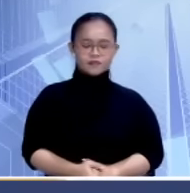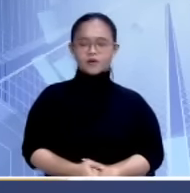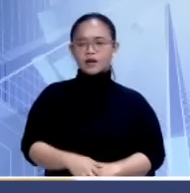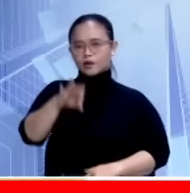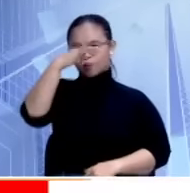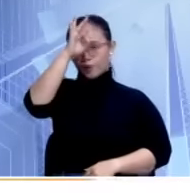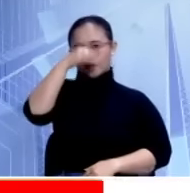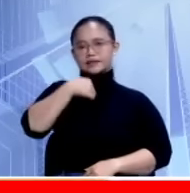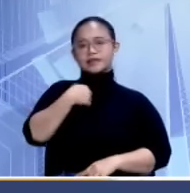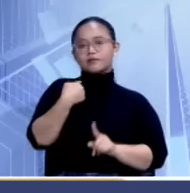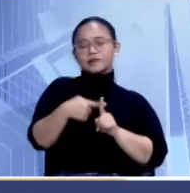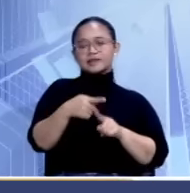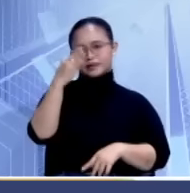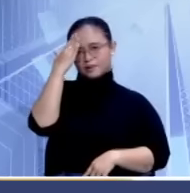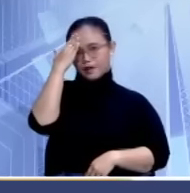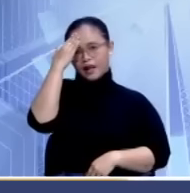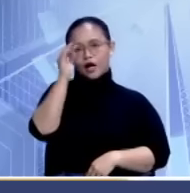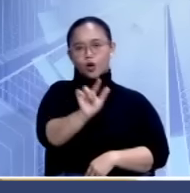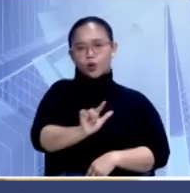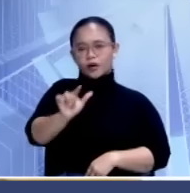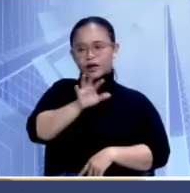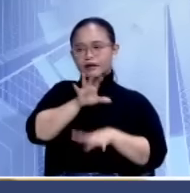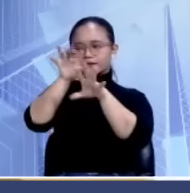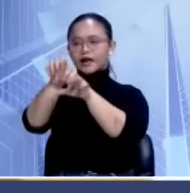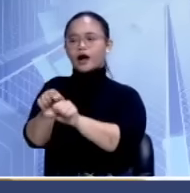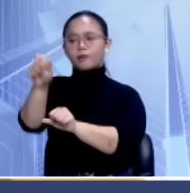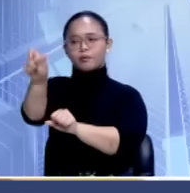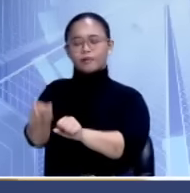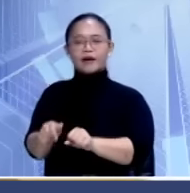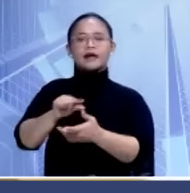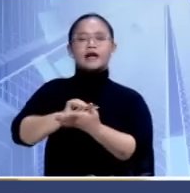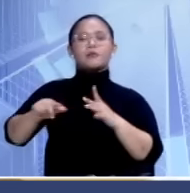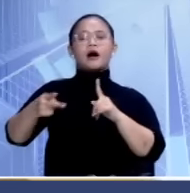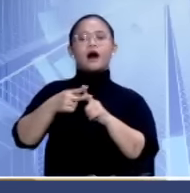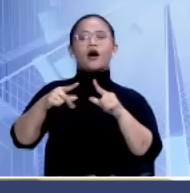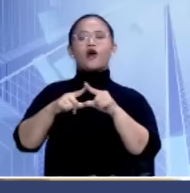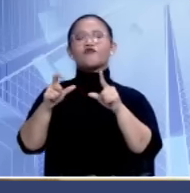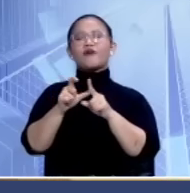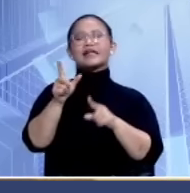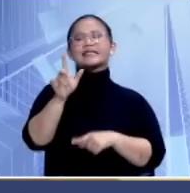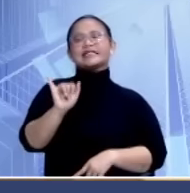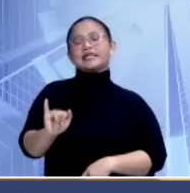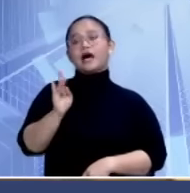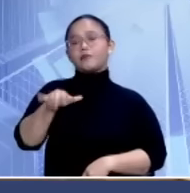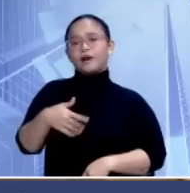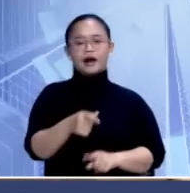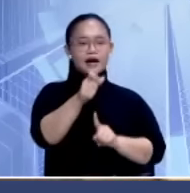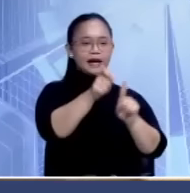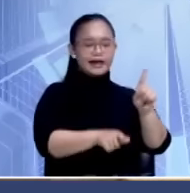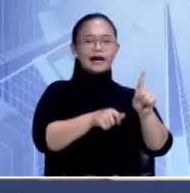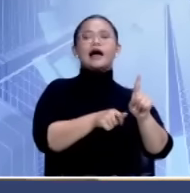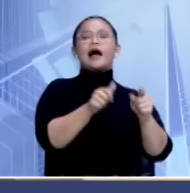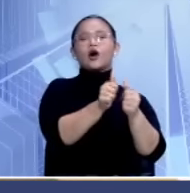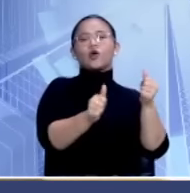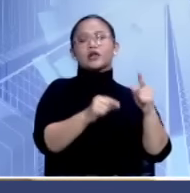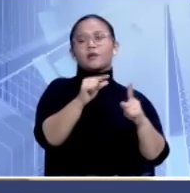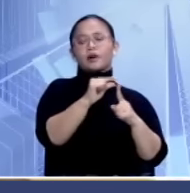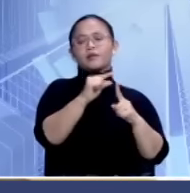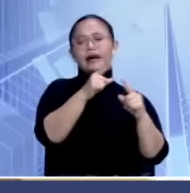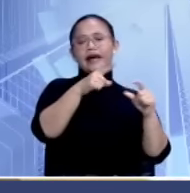Polisi bersama petugas kelurahan mendatangi rumah Fadli, warga penodong senjata api kepada anggota PPSU yang melakukan penebangan pohon tumbang di